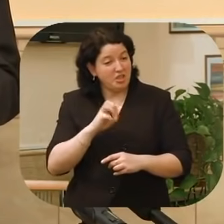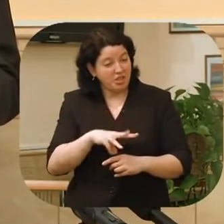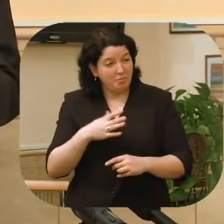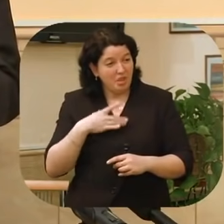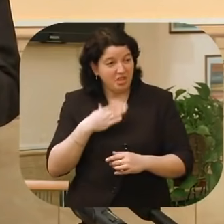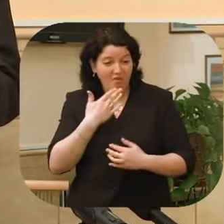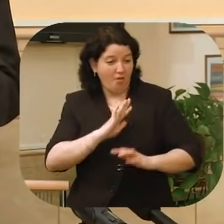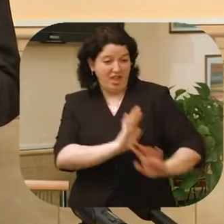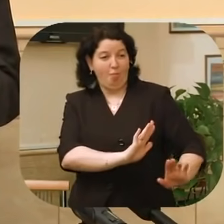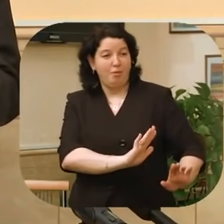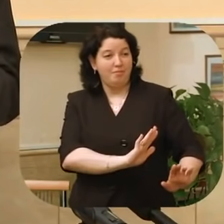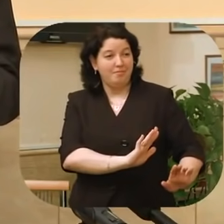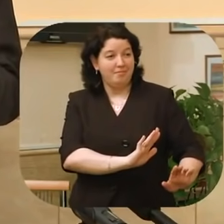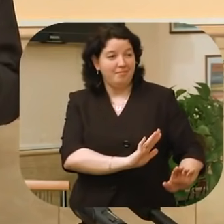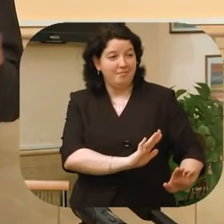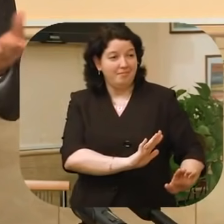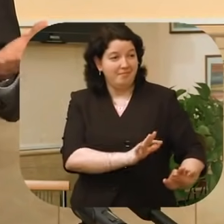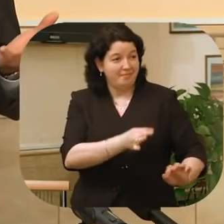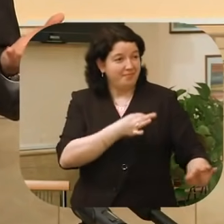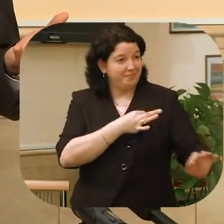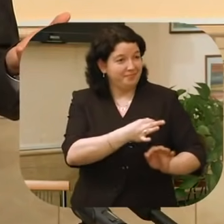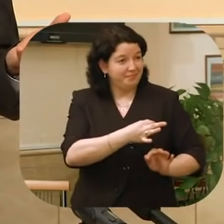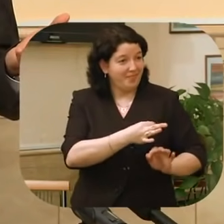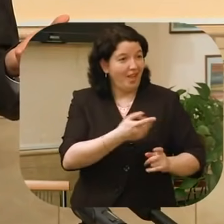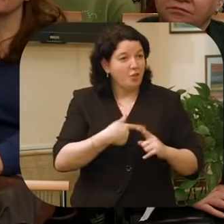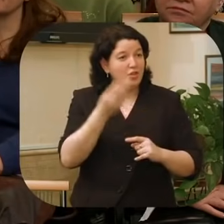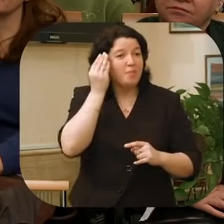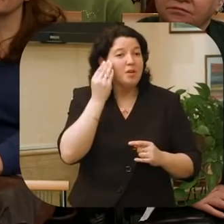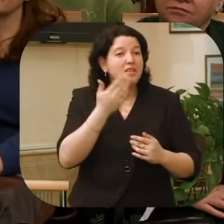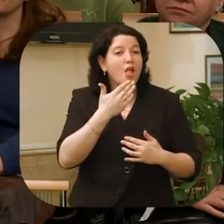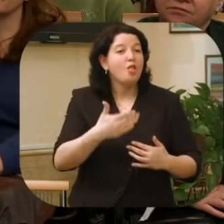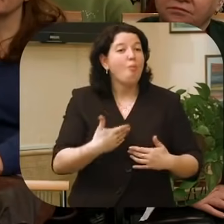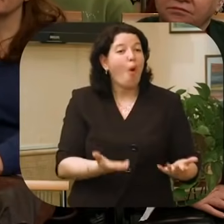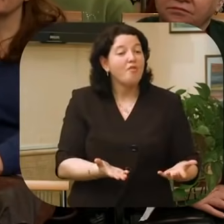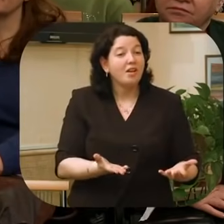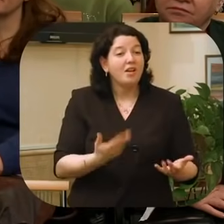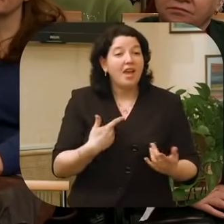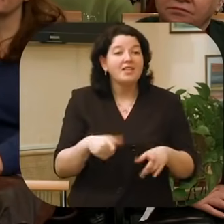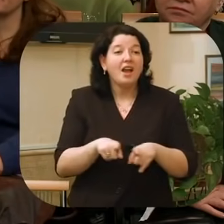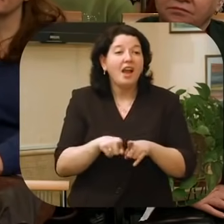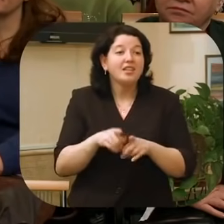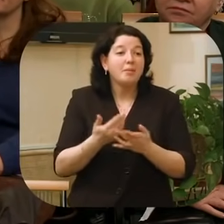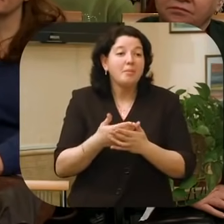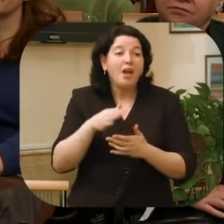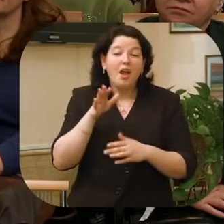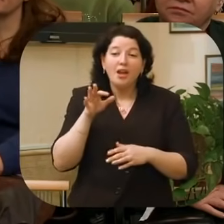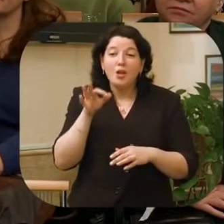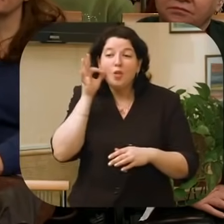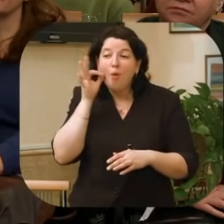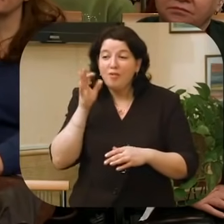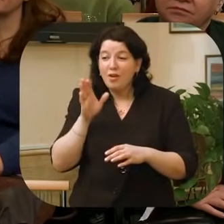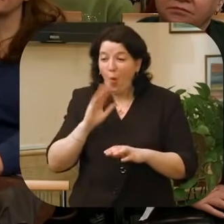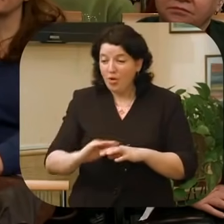я уже его не люблю. Слышите, какая любовь? Это как любовь кошечку. Пока вы ее гладите,